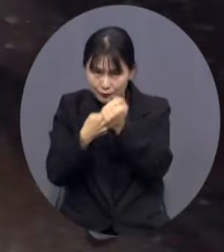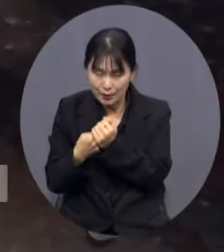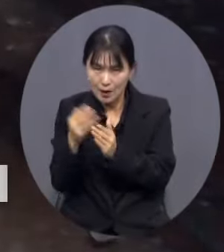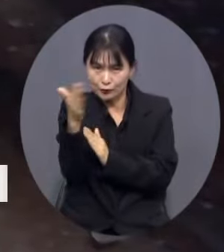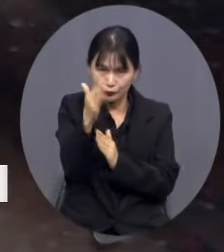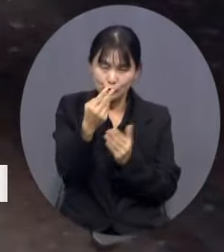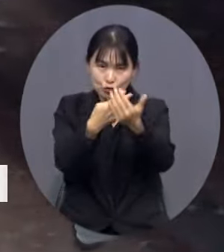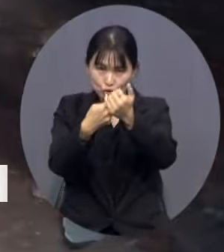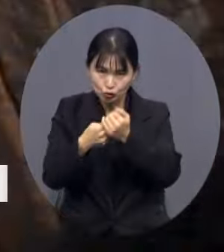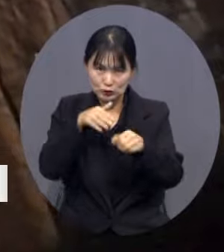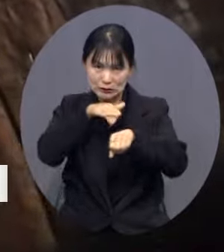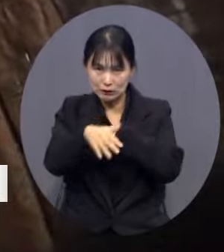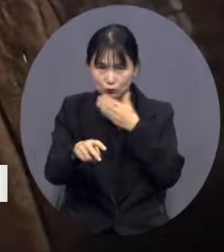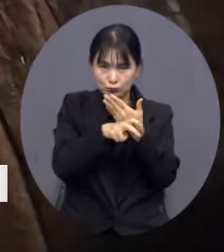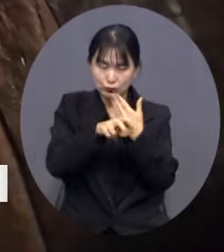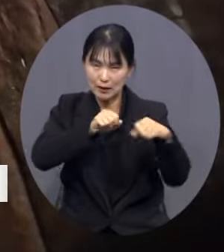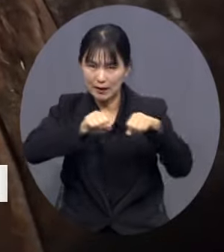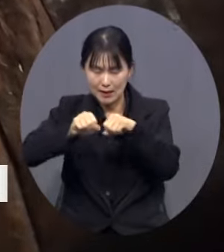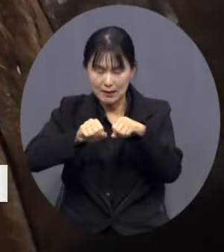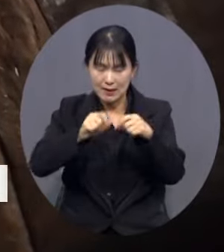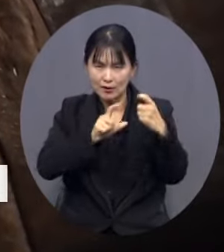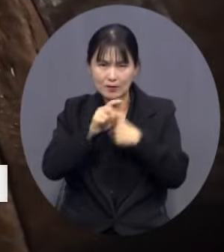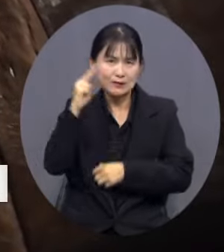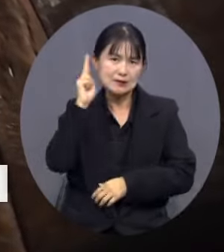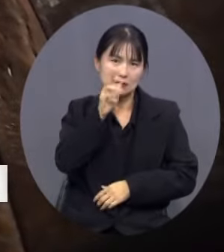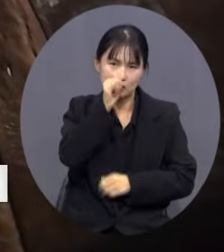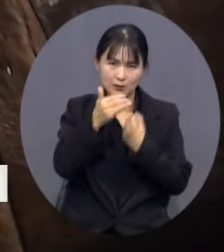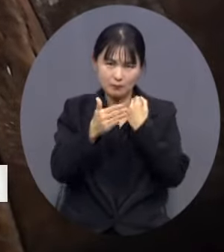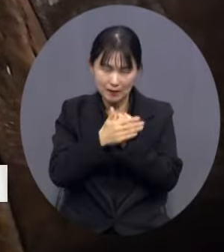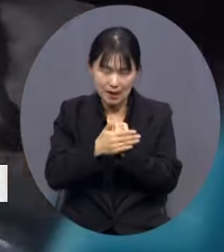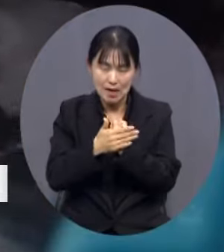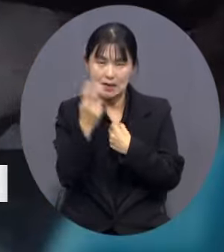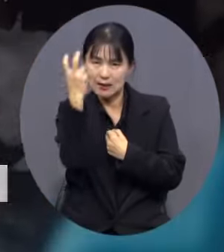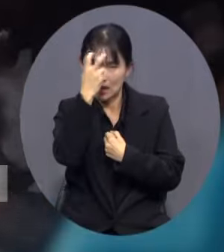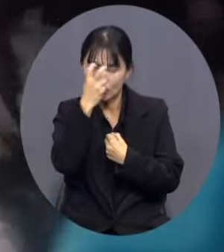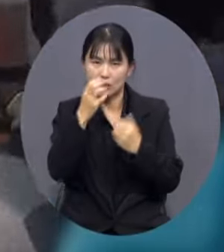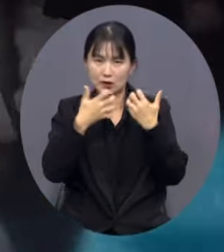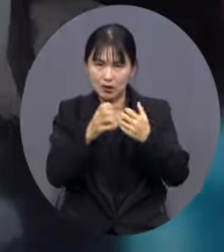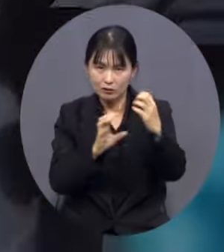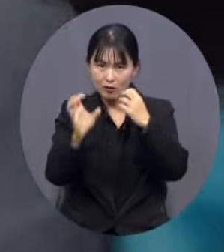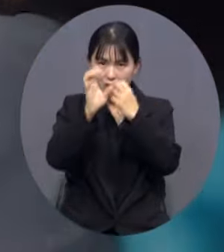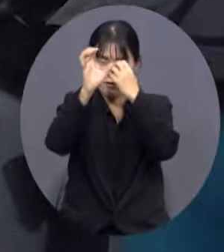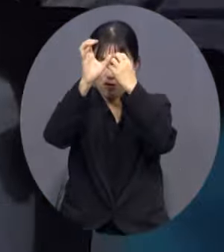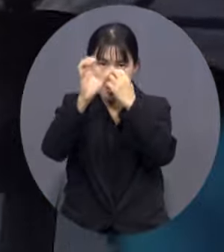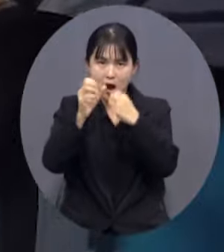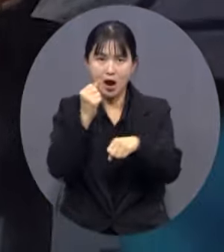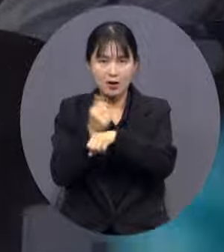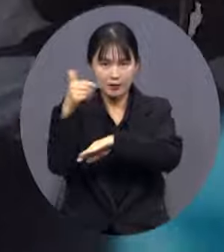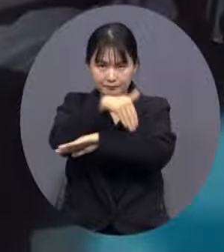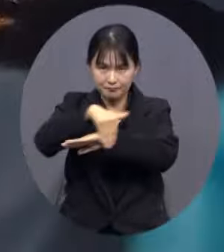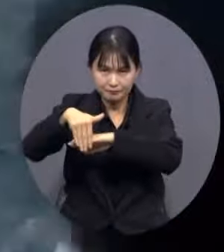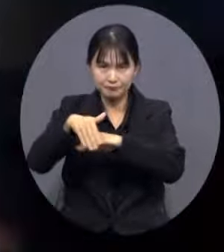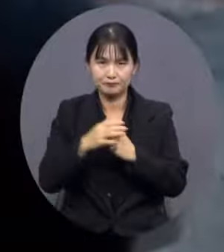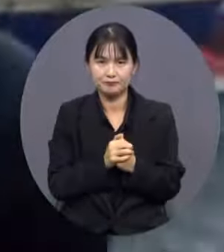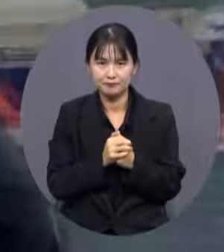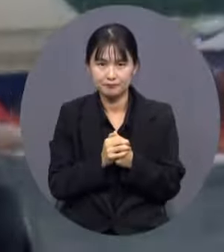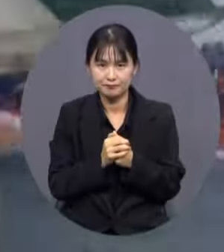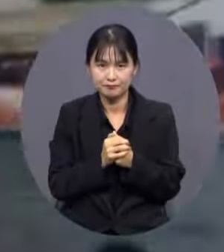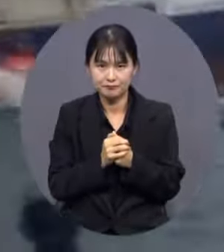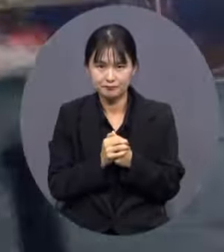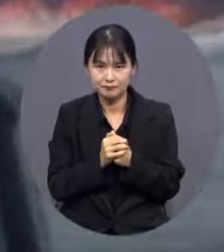어획물을 숨기는 등 불법 행위가 진흥화되고 있는 만큼 단속 장비를 더 보강하고 방식도 보완할 계획입니다. MBC